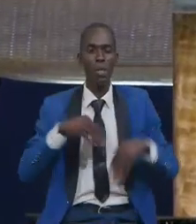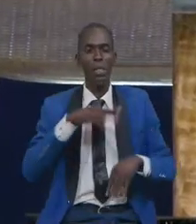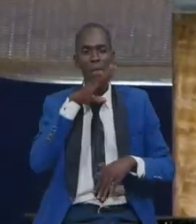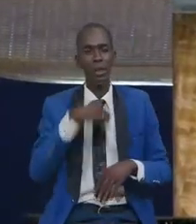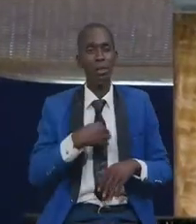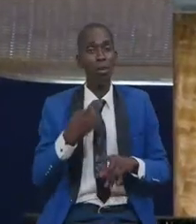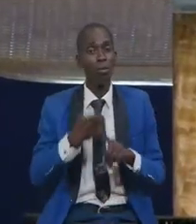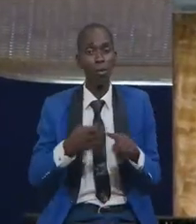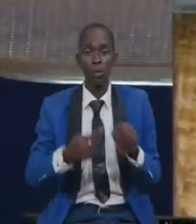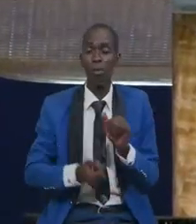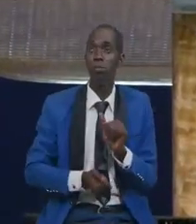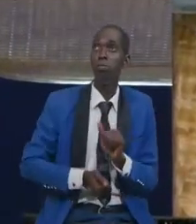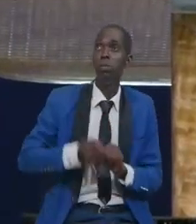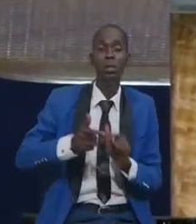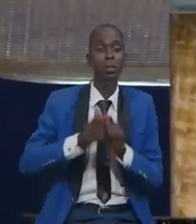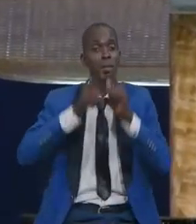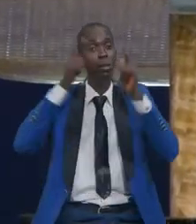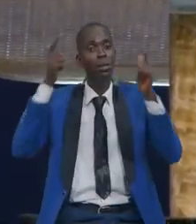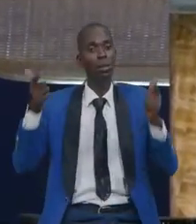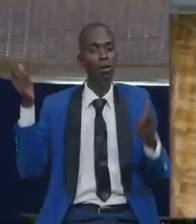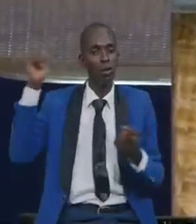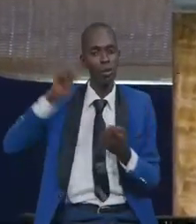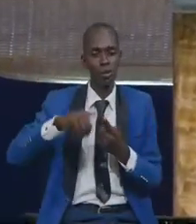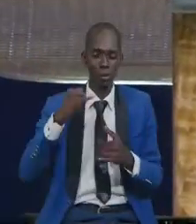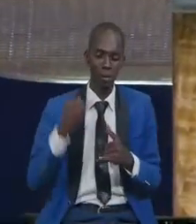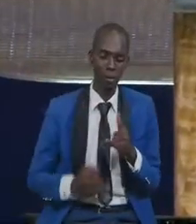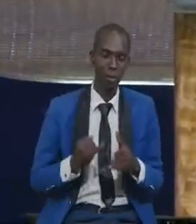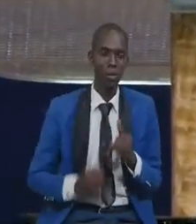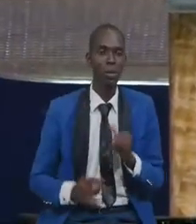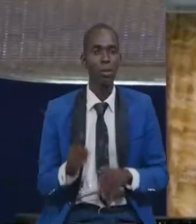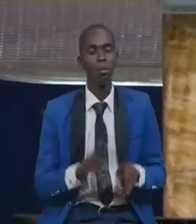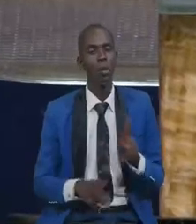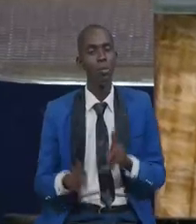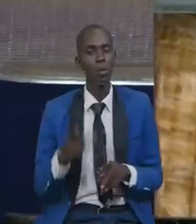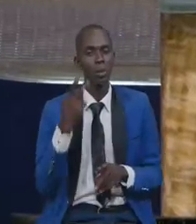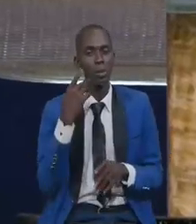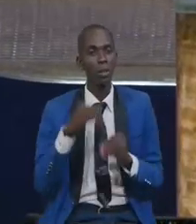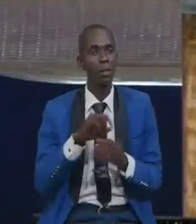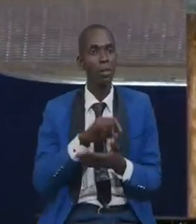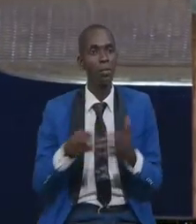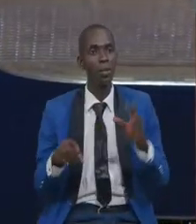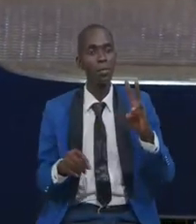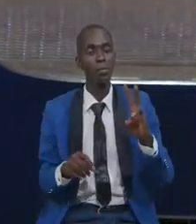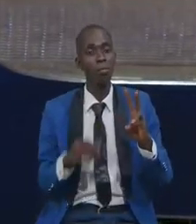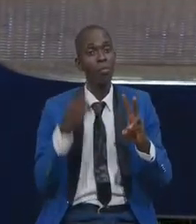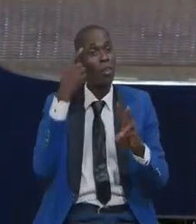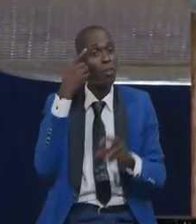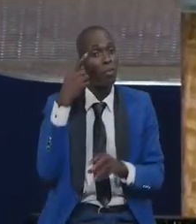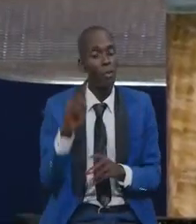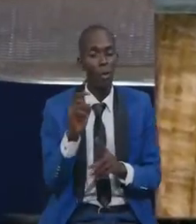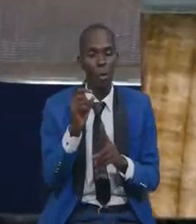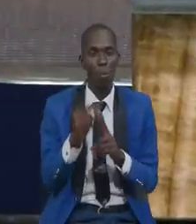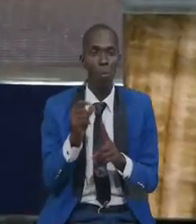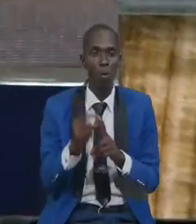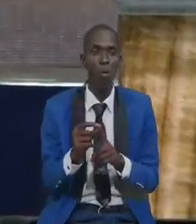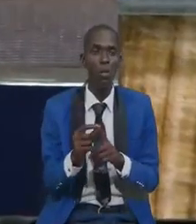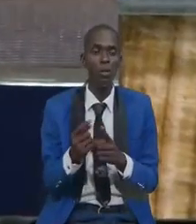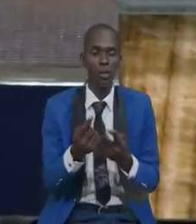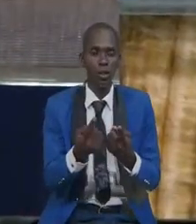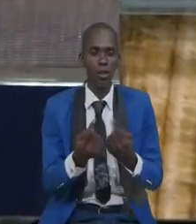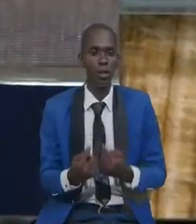plus petits. Verset 6. Verset 6 nous dit, la chose parvint